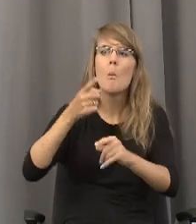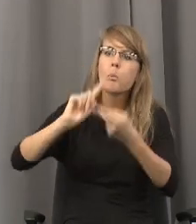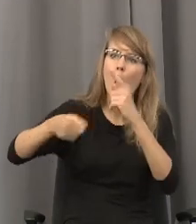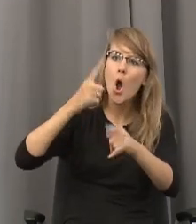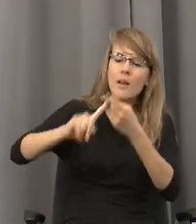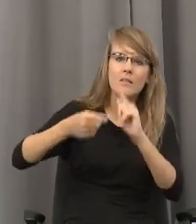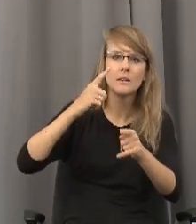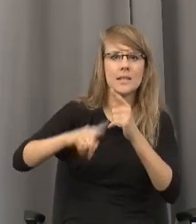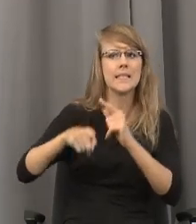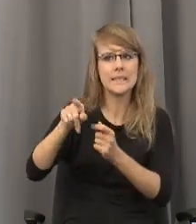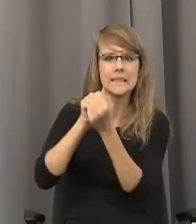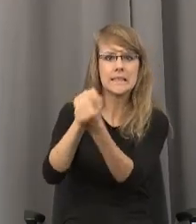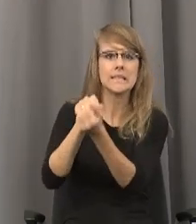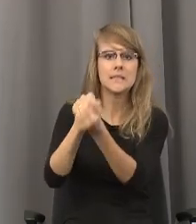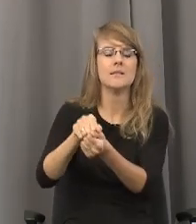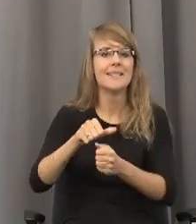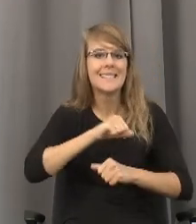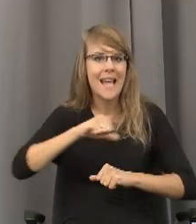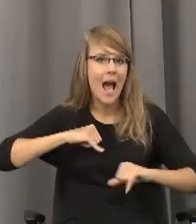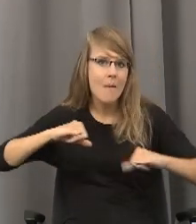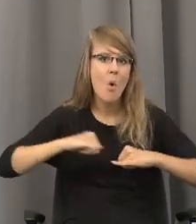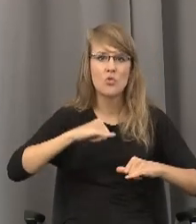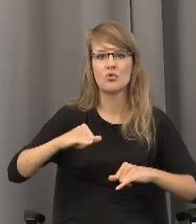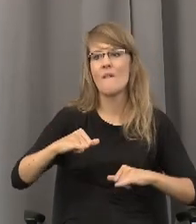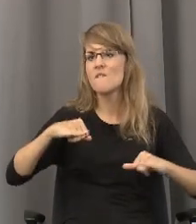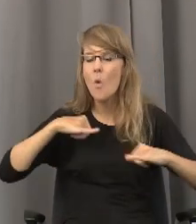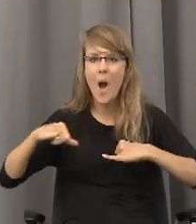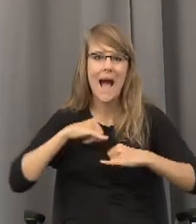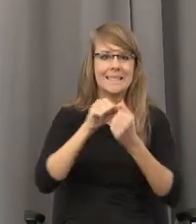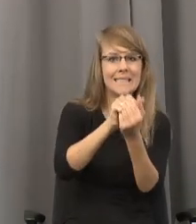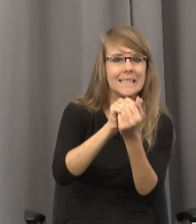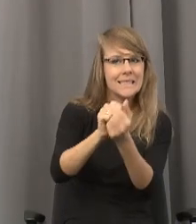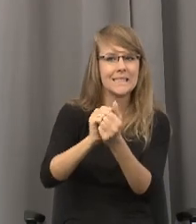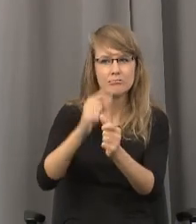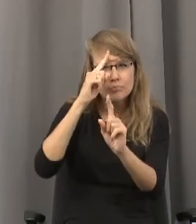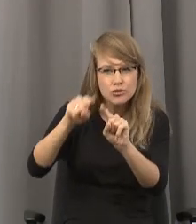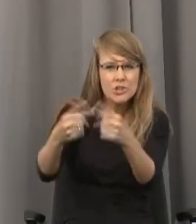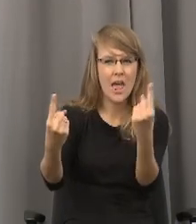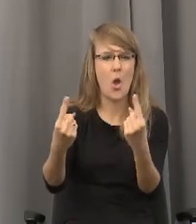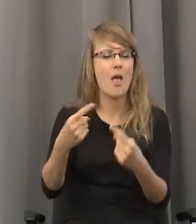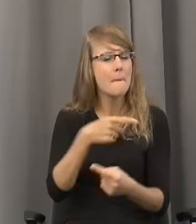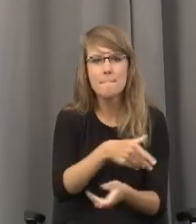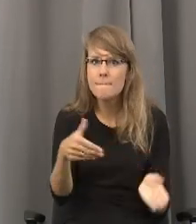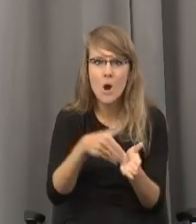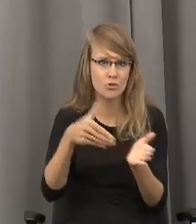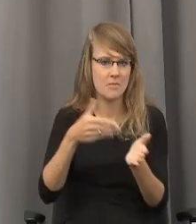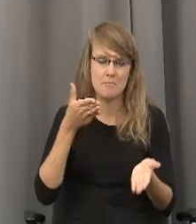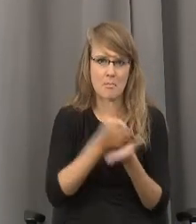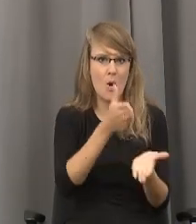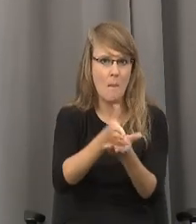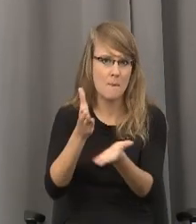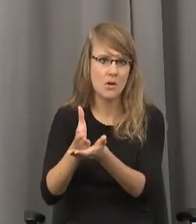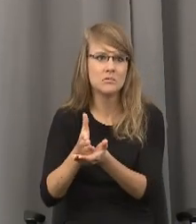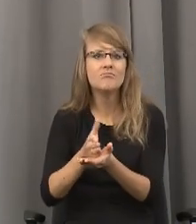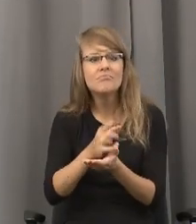polityków, przekonywać samorządy, władze, że potrzebna jest pomoc